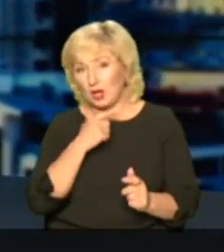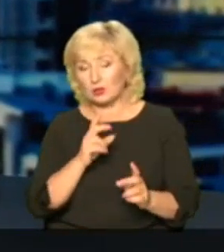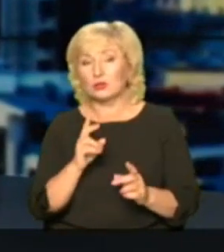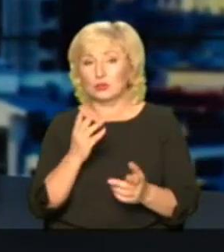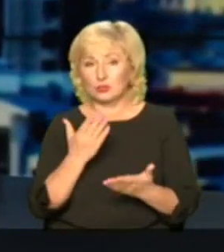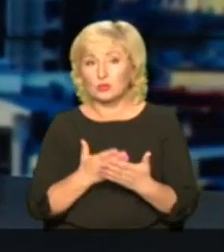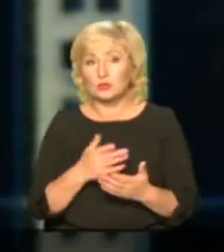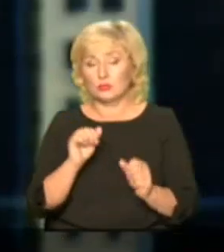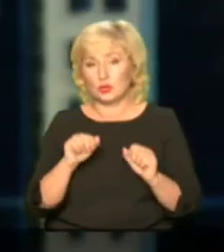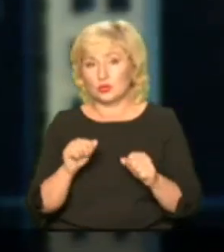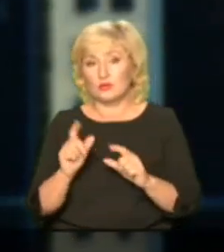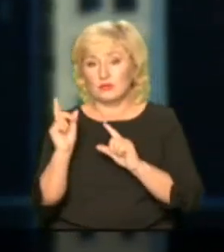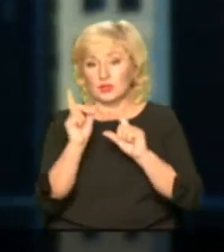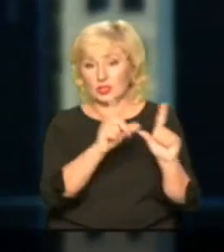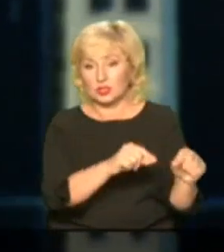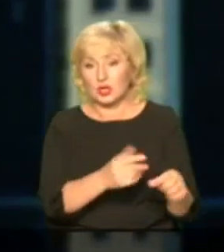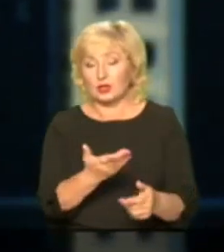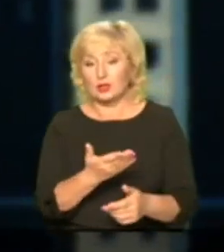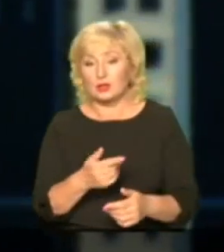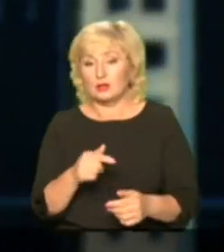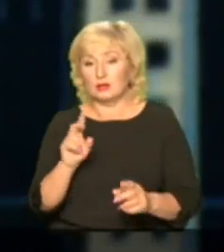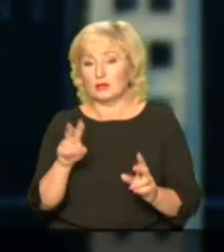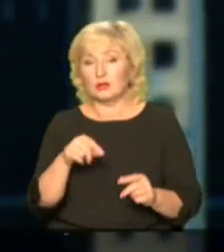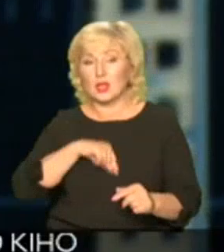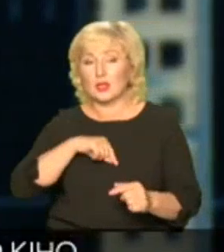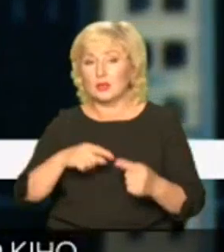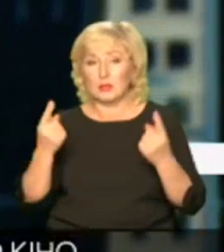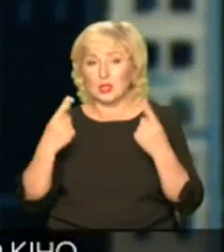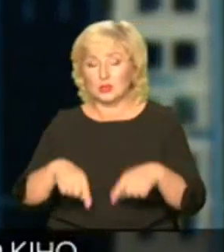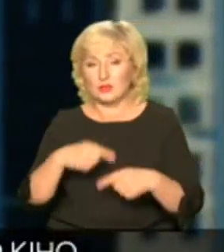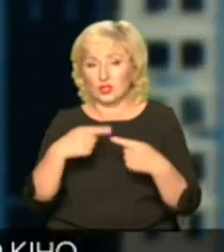вас можливість, ну, виїжджайте звідси, але не деморалізуйте інших людей, не заважайте їм.